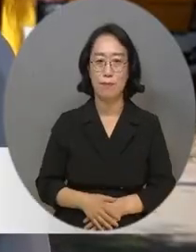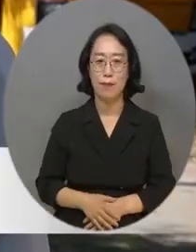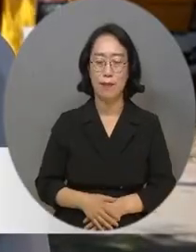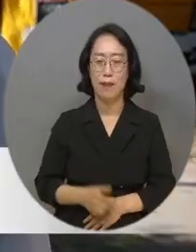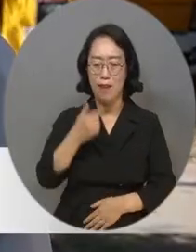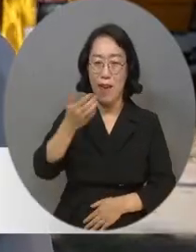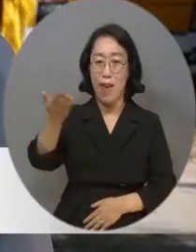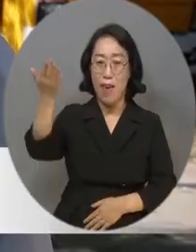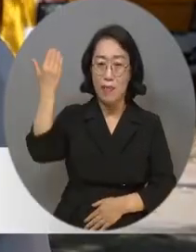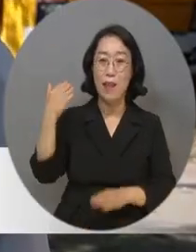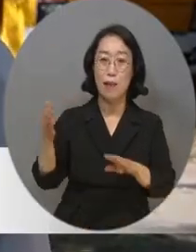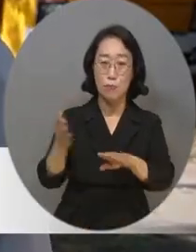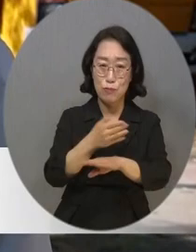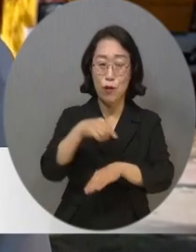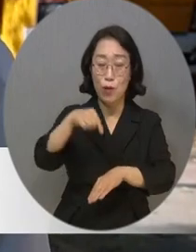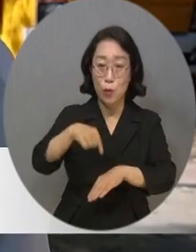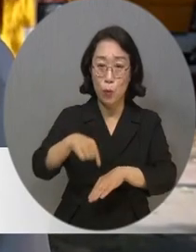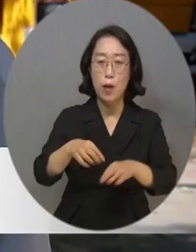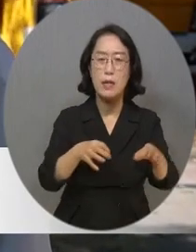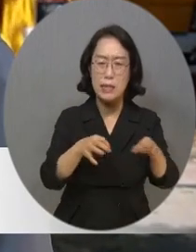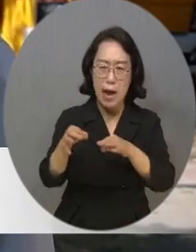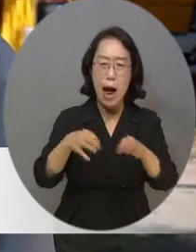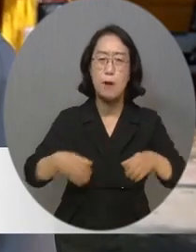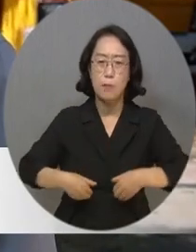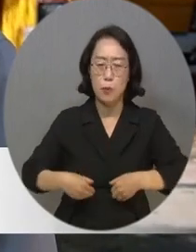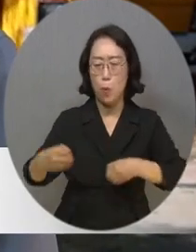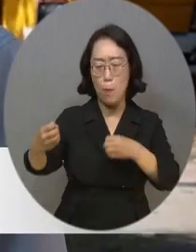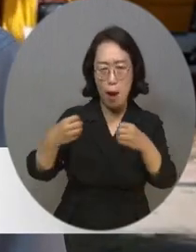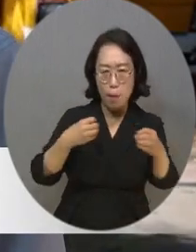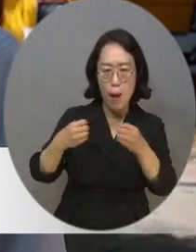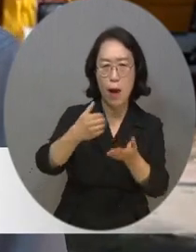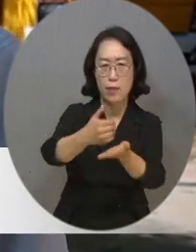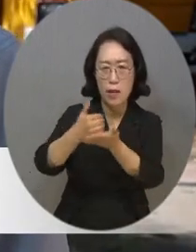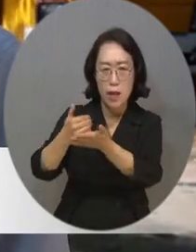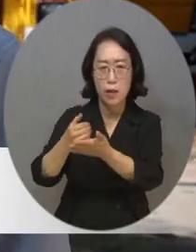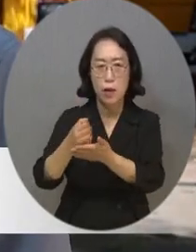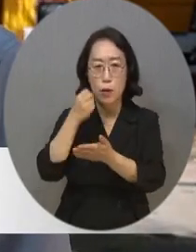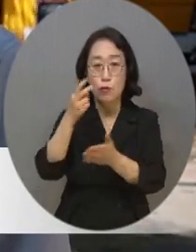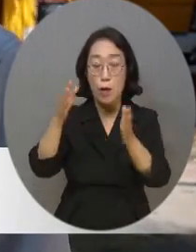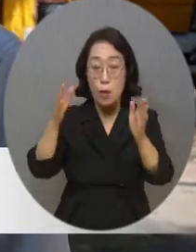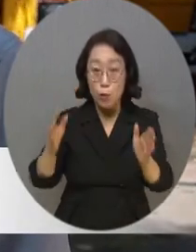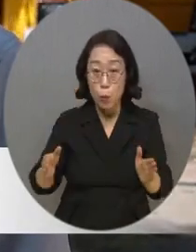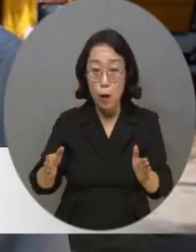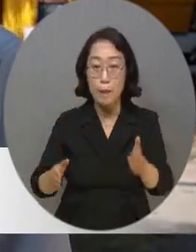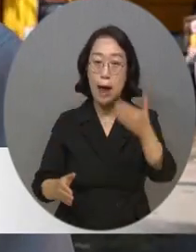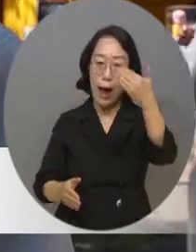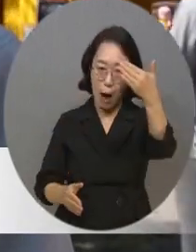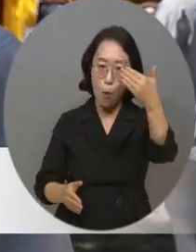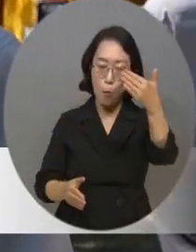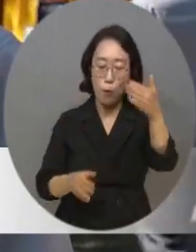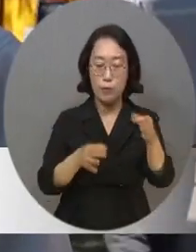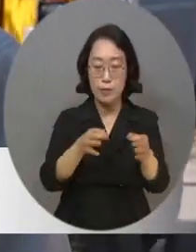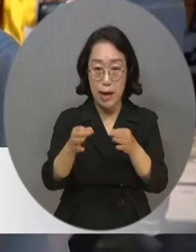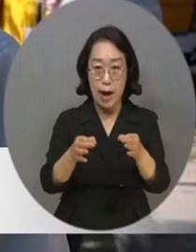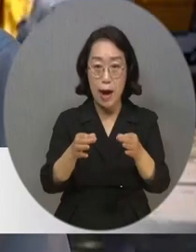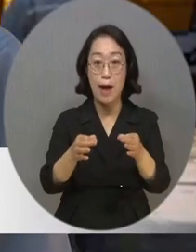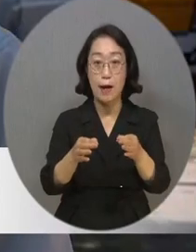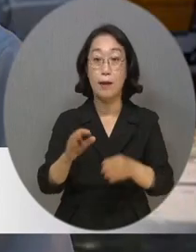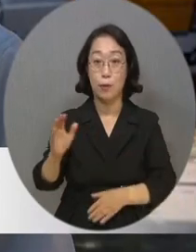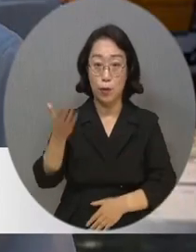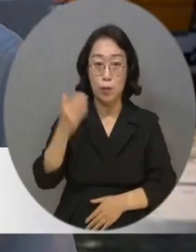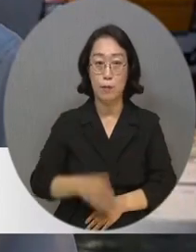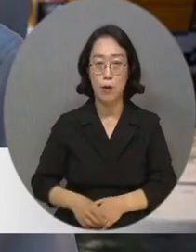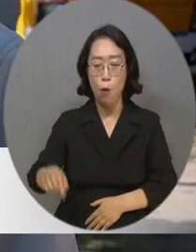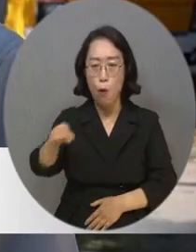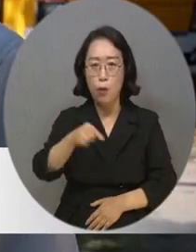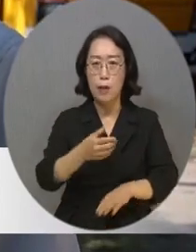오래전부터 주민들께서 3호의 장이 필요하다는 말씀을 하셨고 두 달간 9차례 진행하게 되었습니다. 특히 3호에는